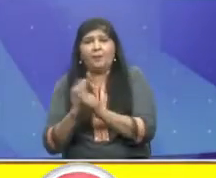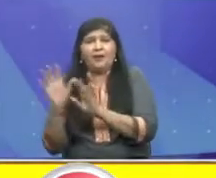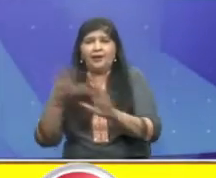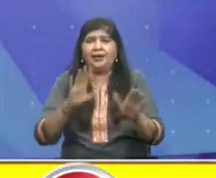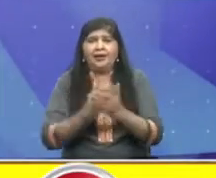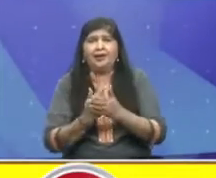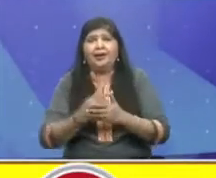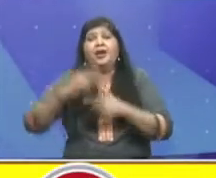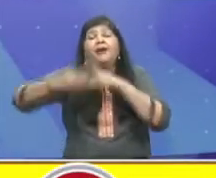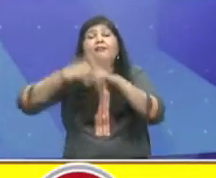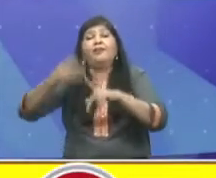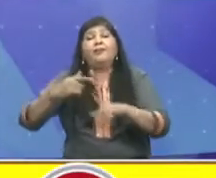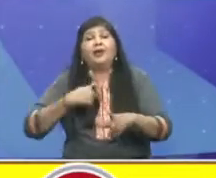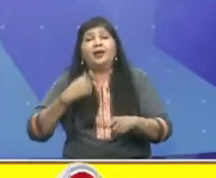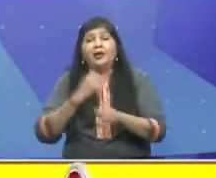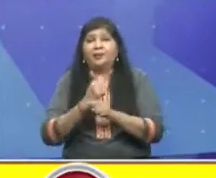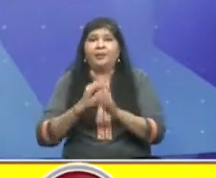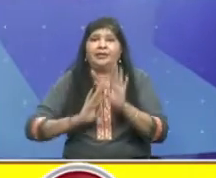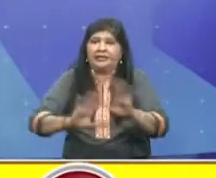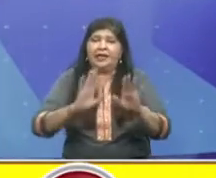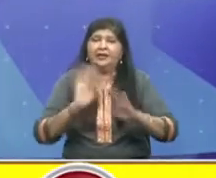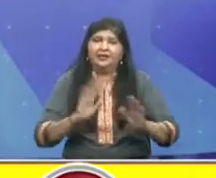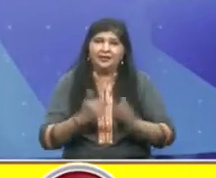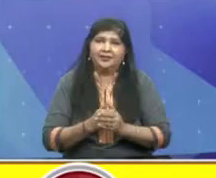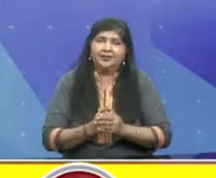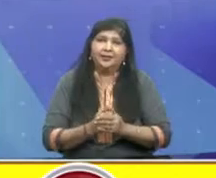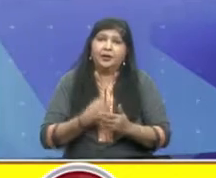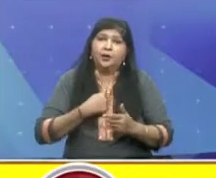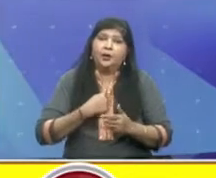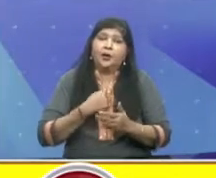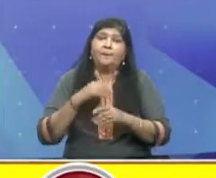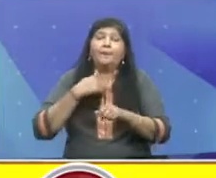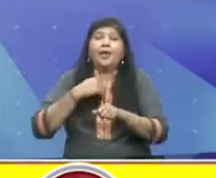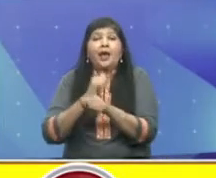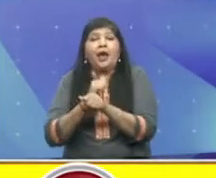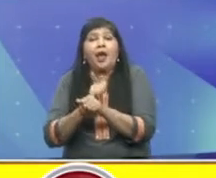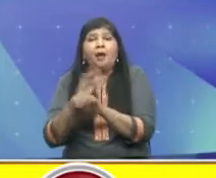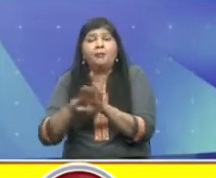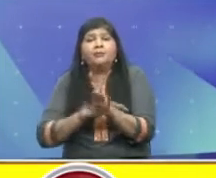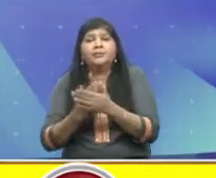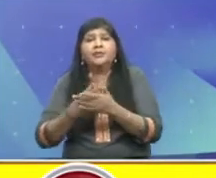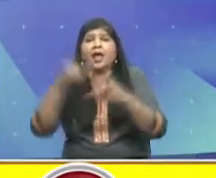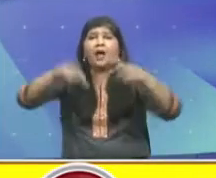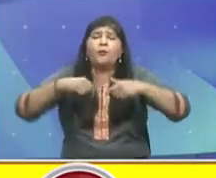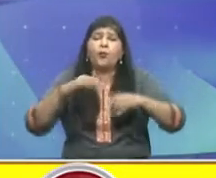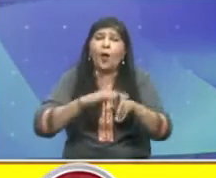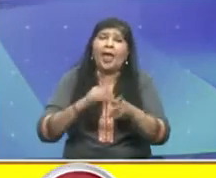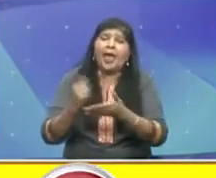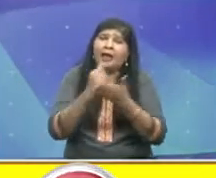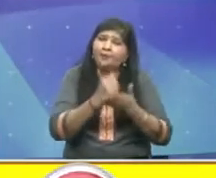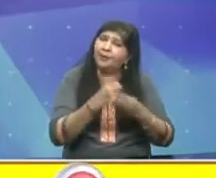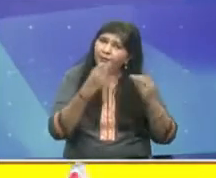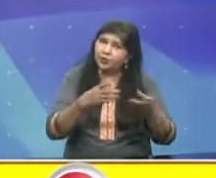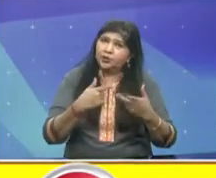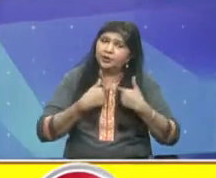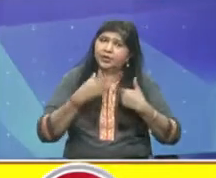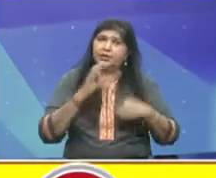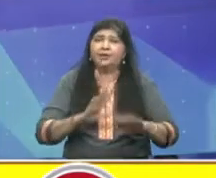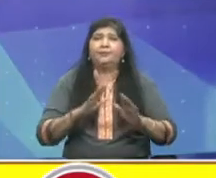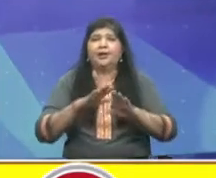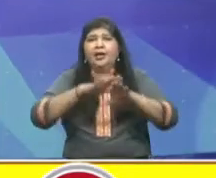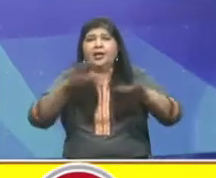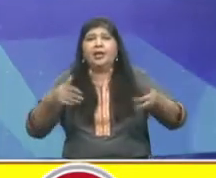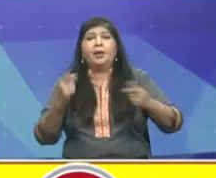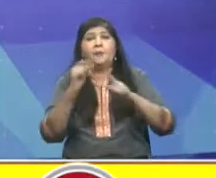हूँ और भविष्य में भी सत्ता में जाना नहीं चाहता हूँ। मैं सिर्फ सेवा में रहना चाहता हूँ। मेरे लिए ये पद,